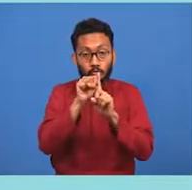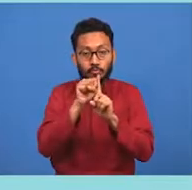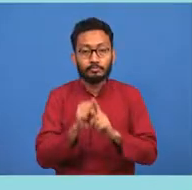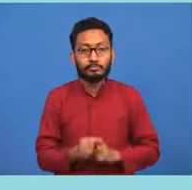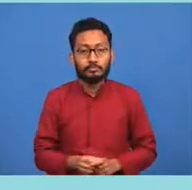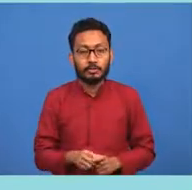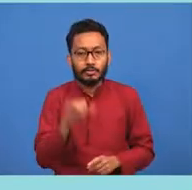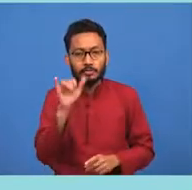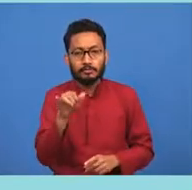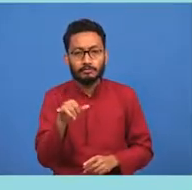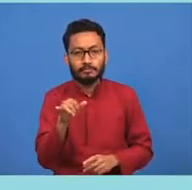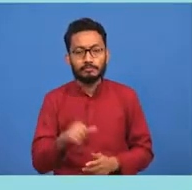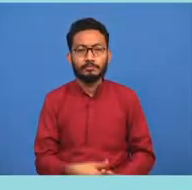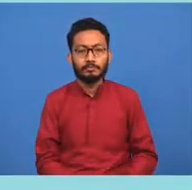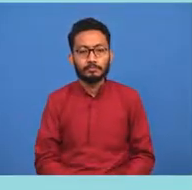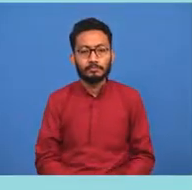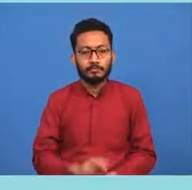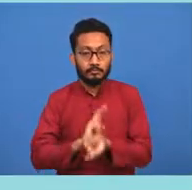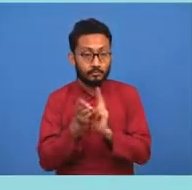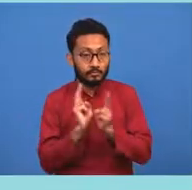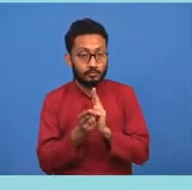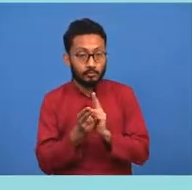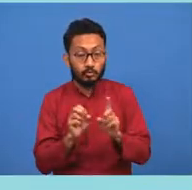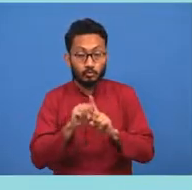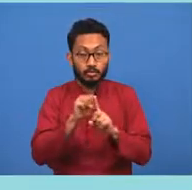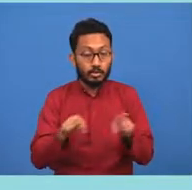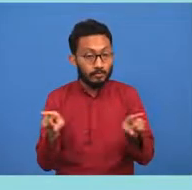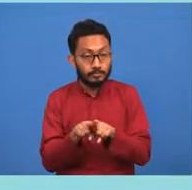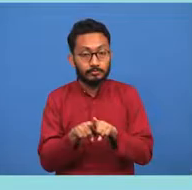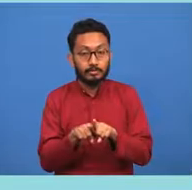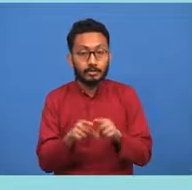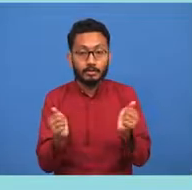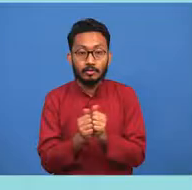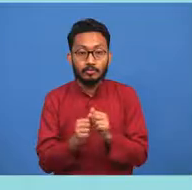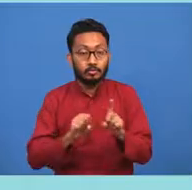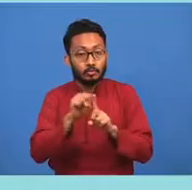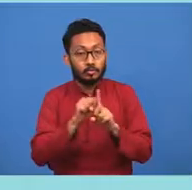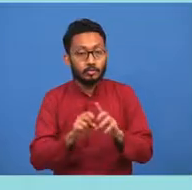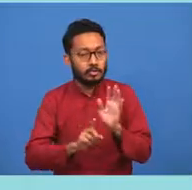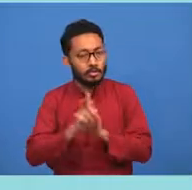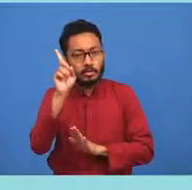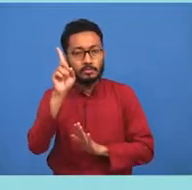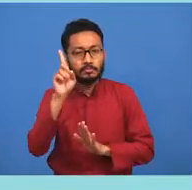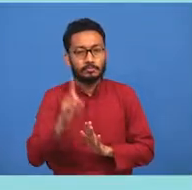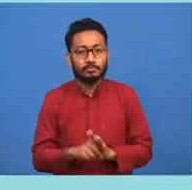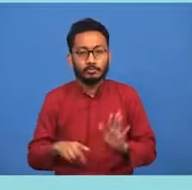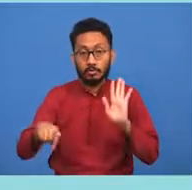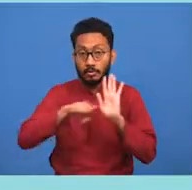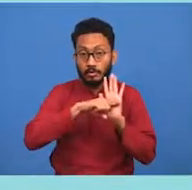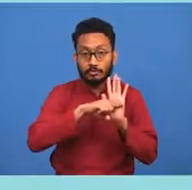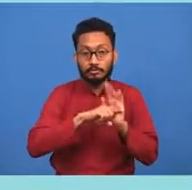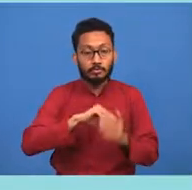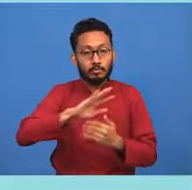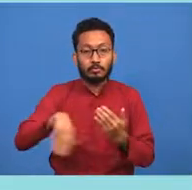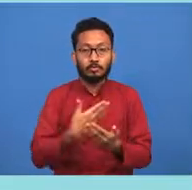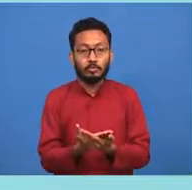Ya, perubahan suhu adalah sama dengan suhu tertinggi tolak purata suhu